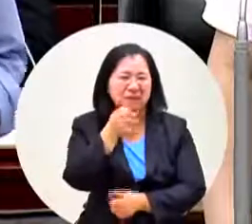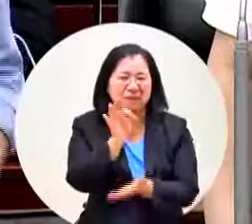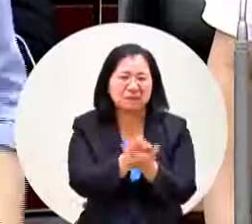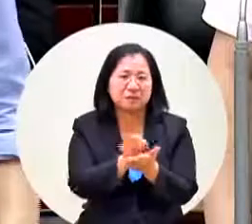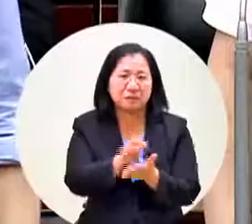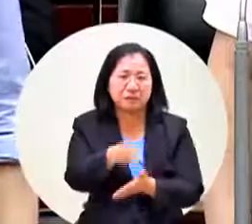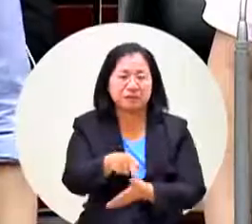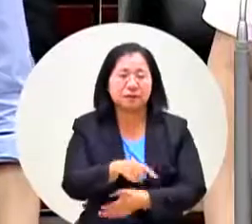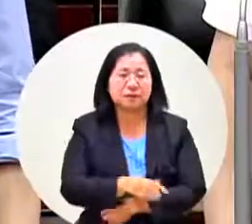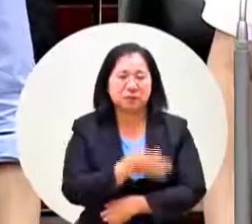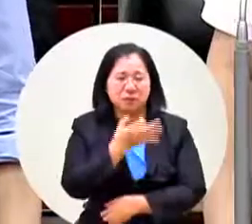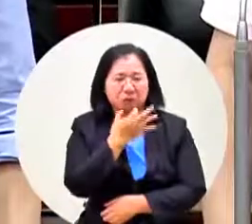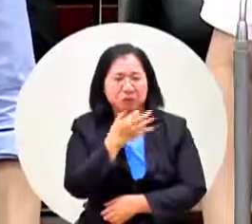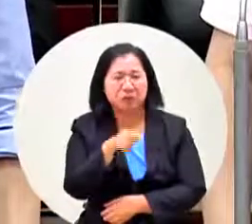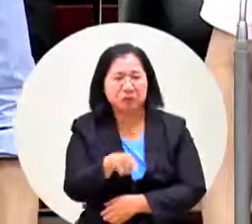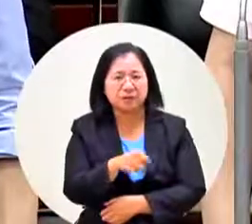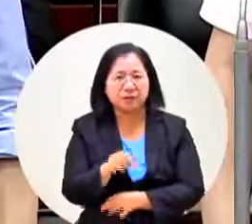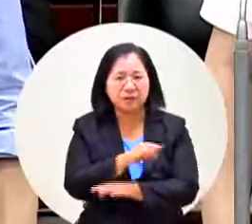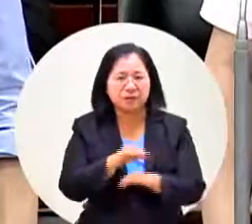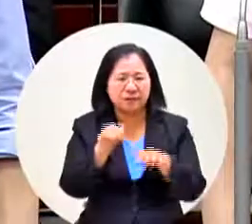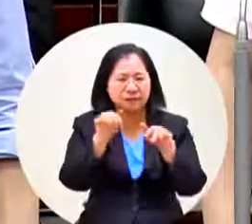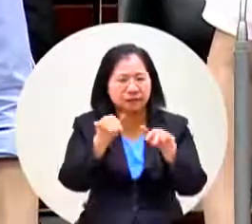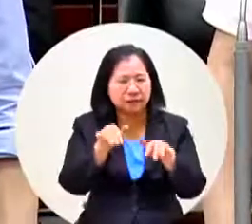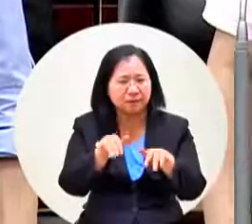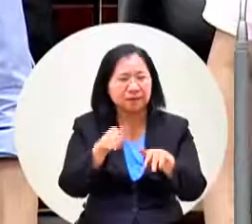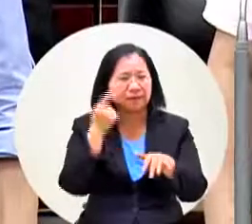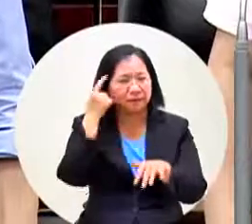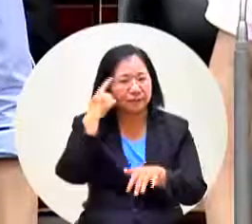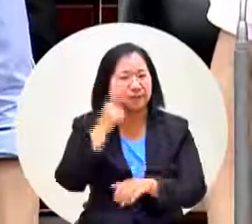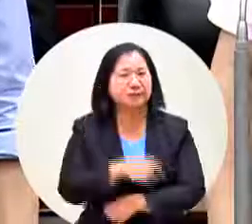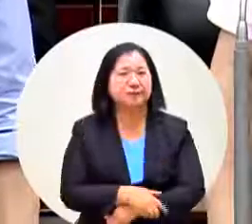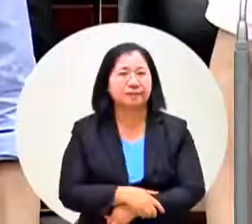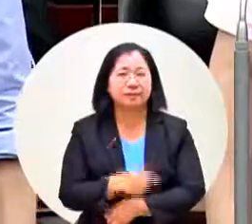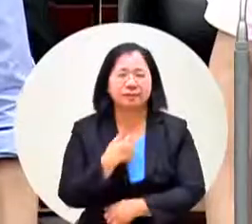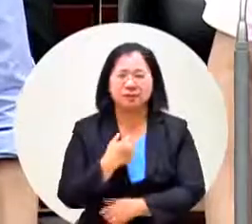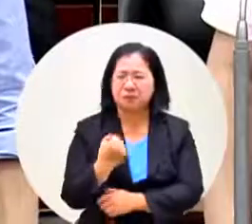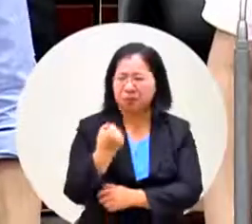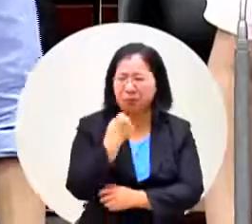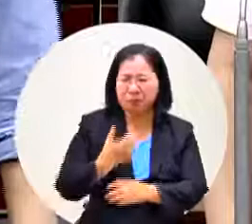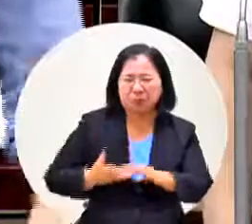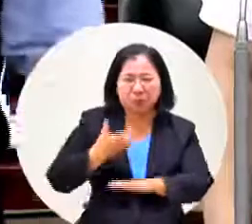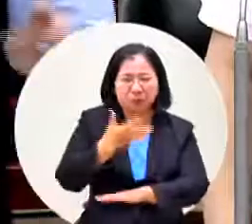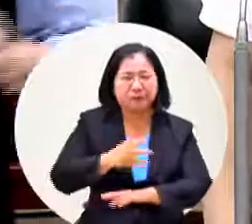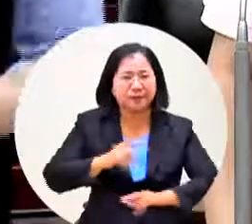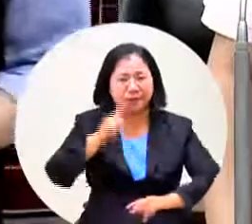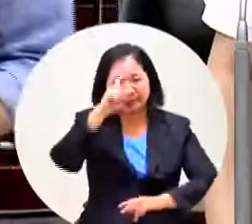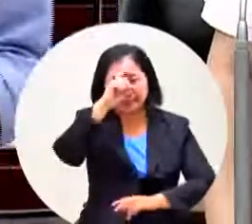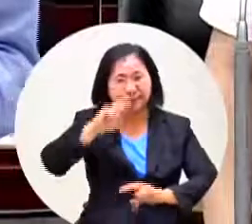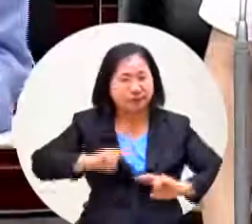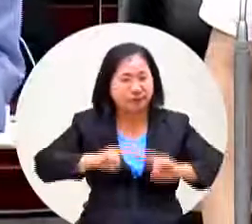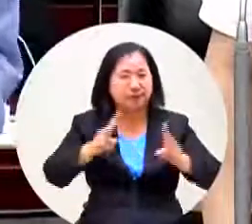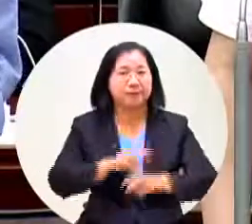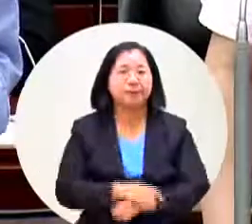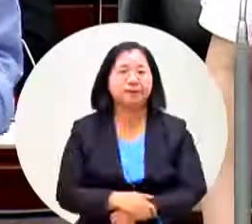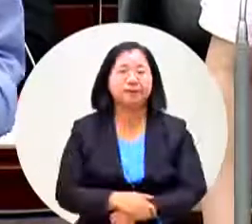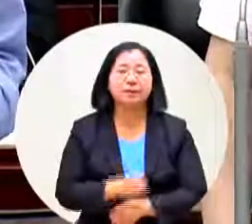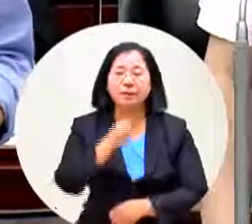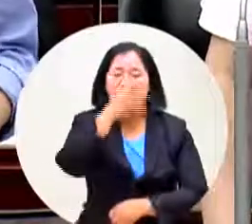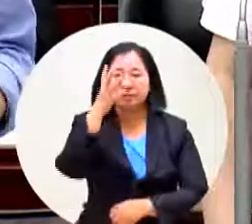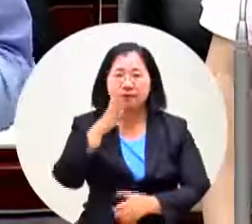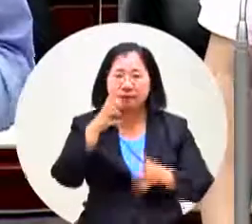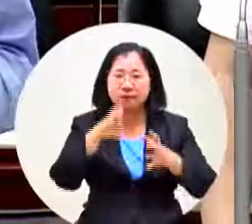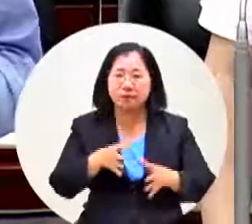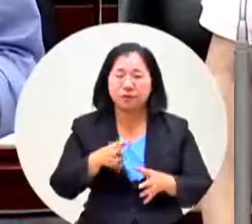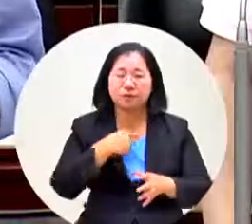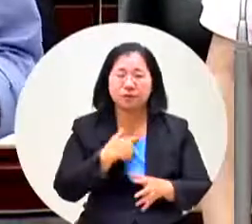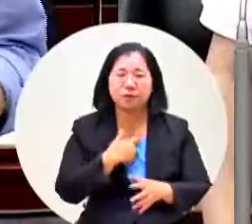经济的比较萧条的感觉，一直不停地用很大的力量，希望能够改变它。 那青年创业这边，我